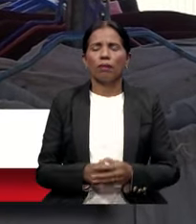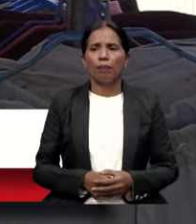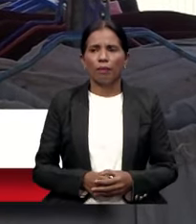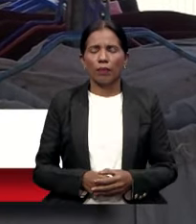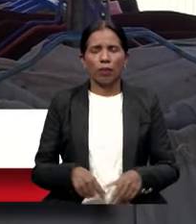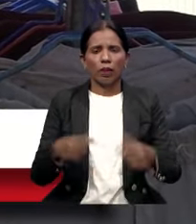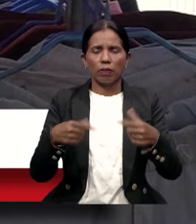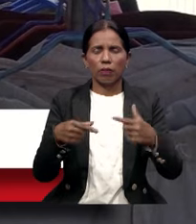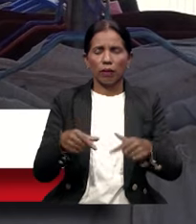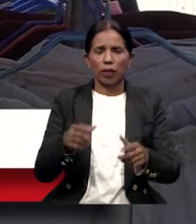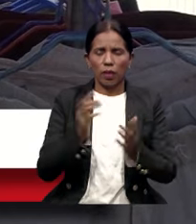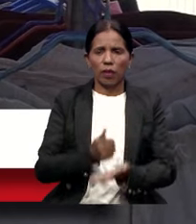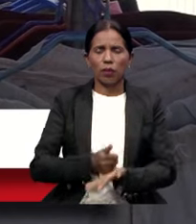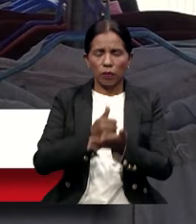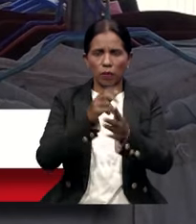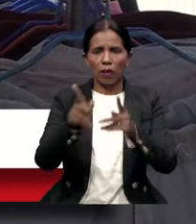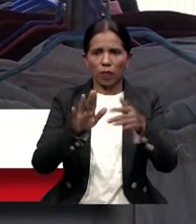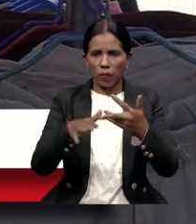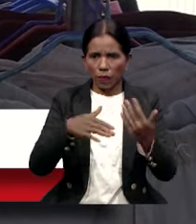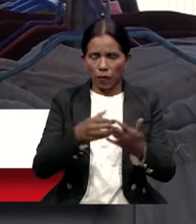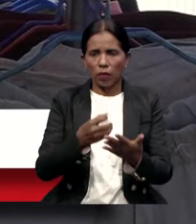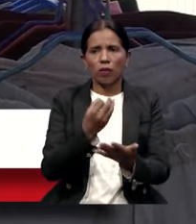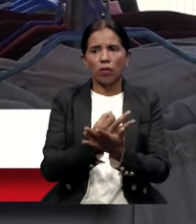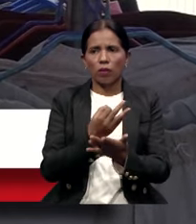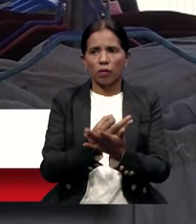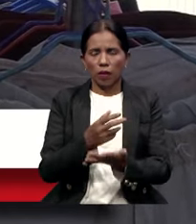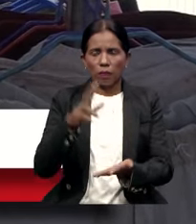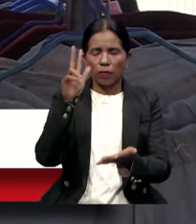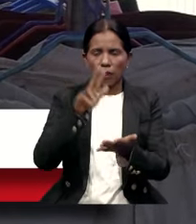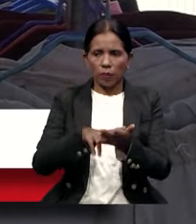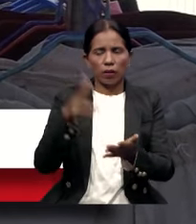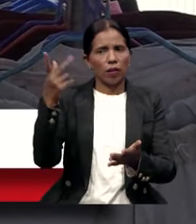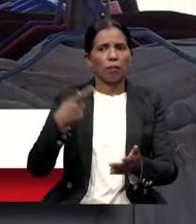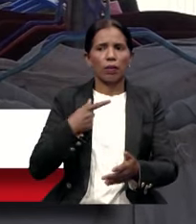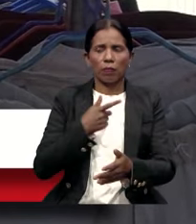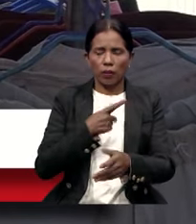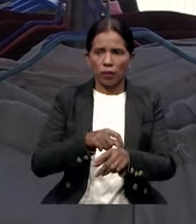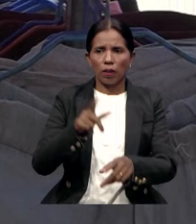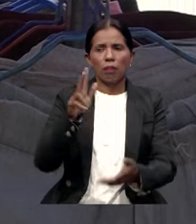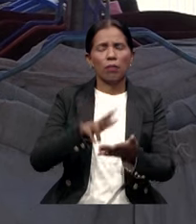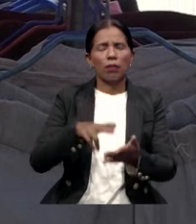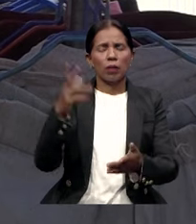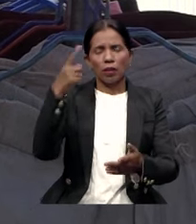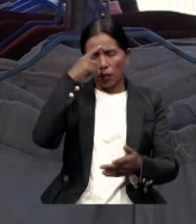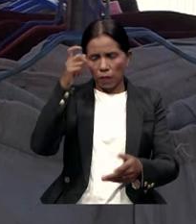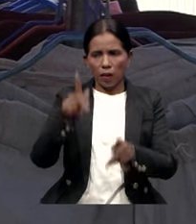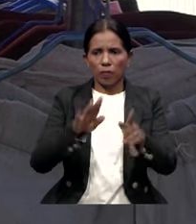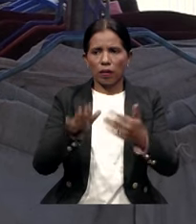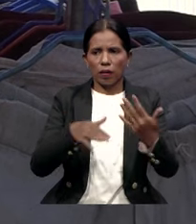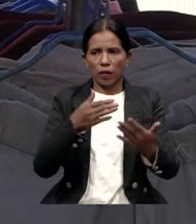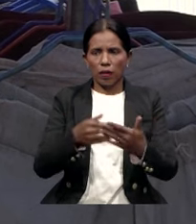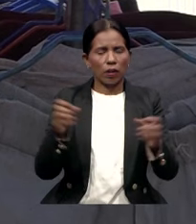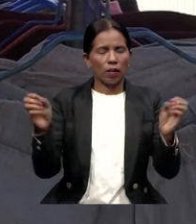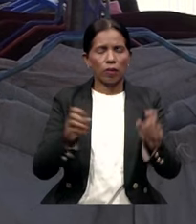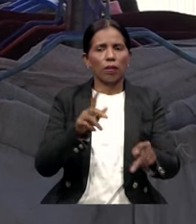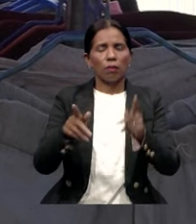ba povo. Orçamento neve ma ka ba aprova iha parlamento neve ne, aprova tam ba povo. La os ba ba bot sene